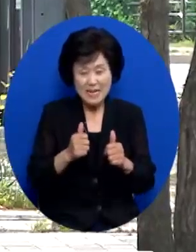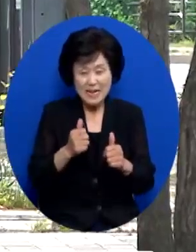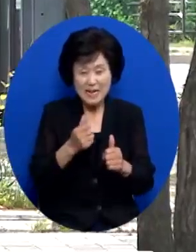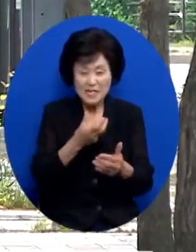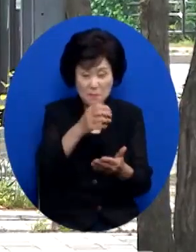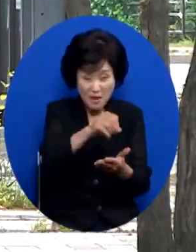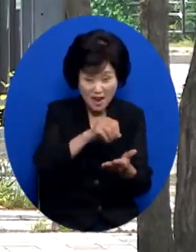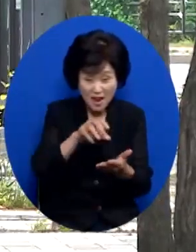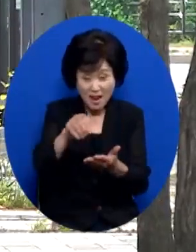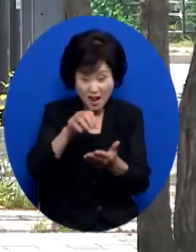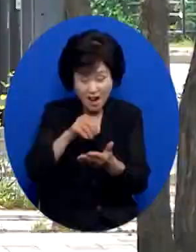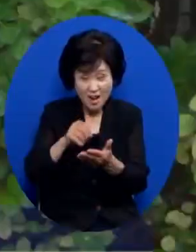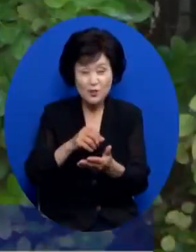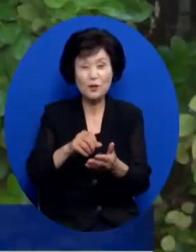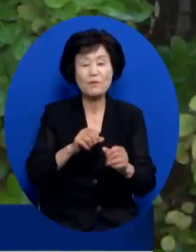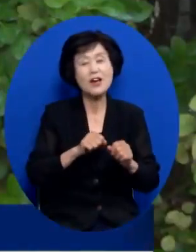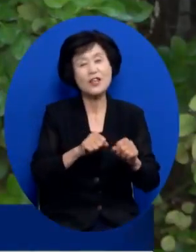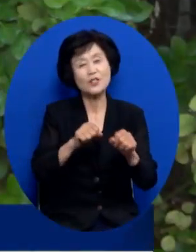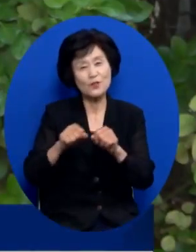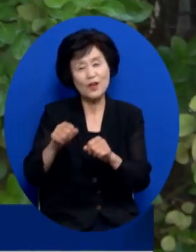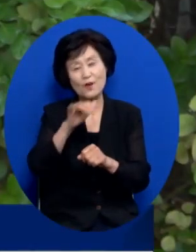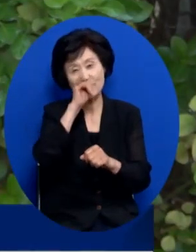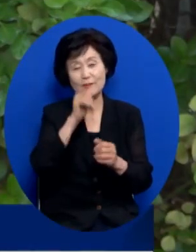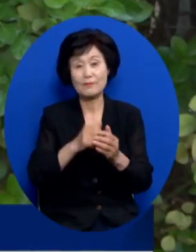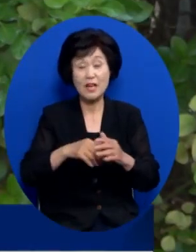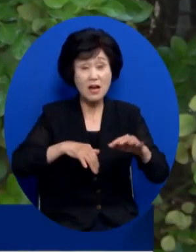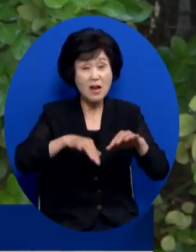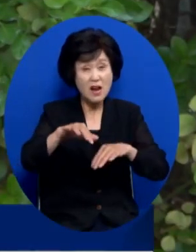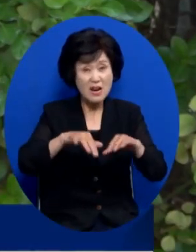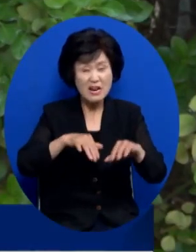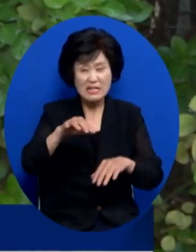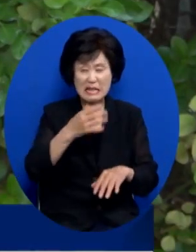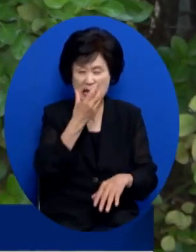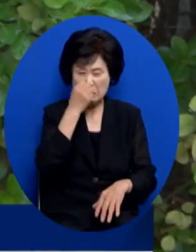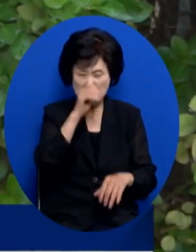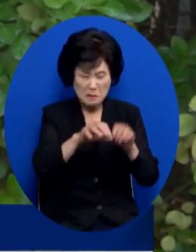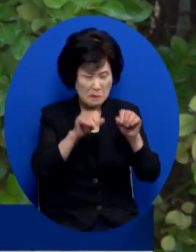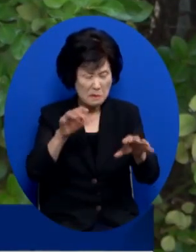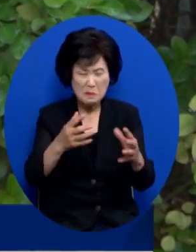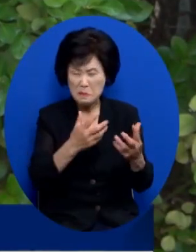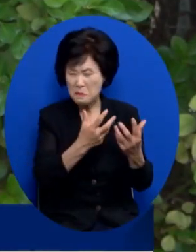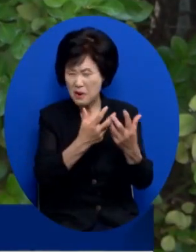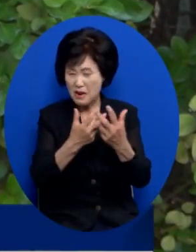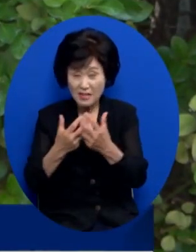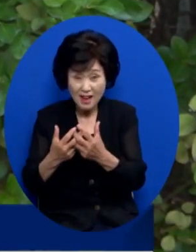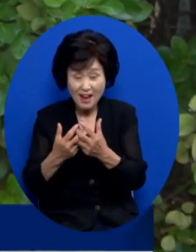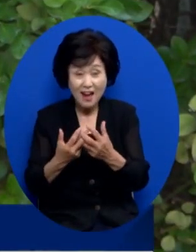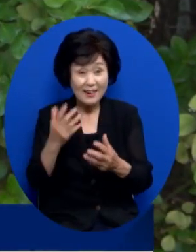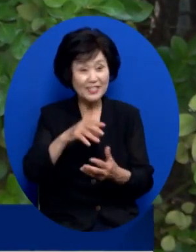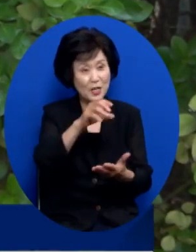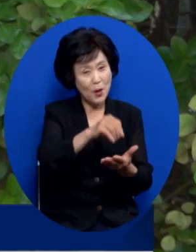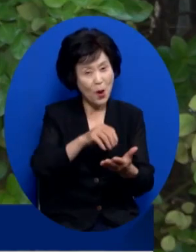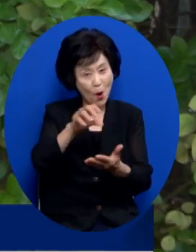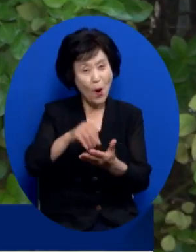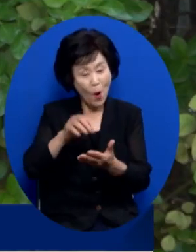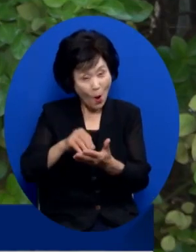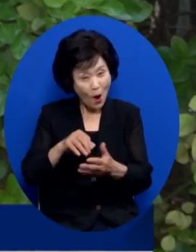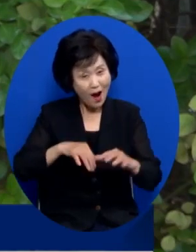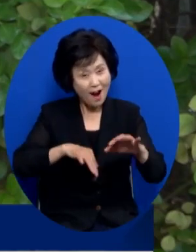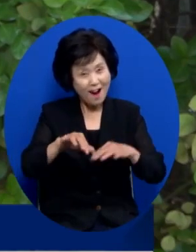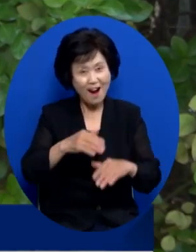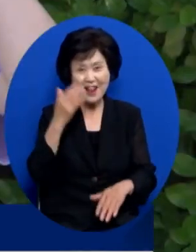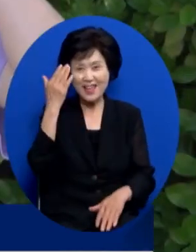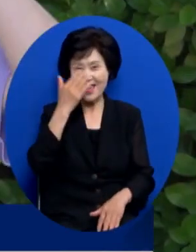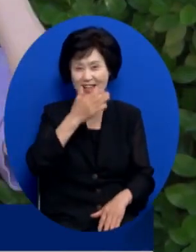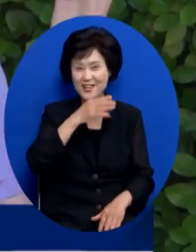지역을 청소했습니다. 길거리에 쓰레기가 너무 많았는데 그거를 주우니까 또